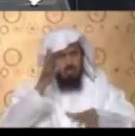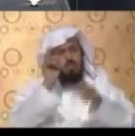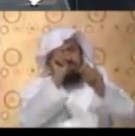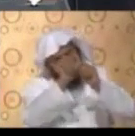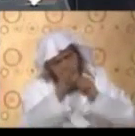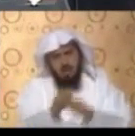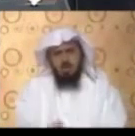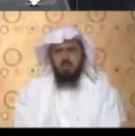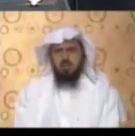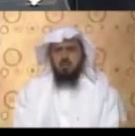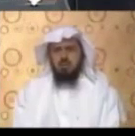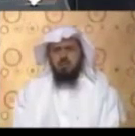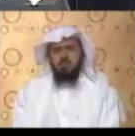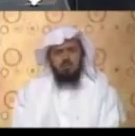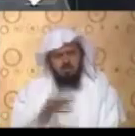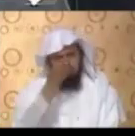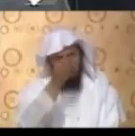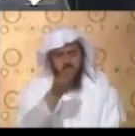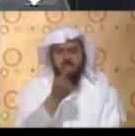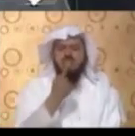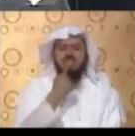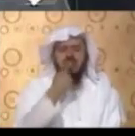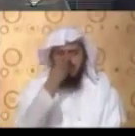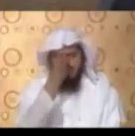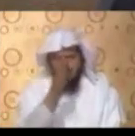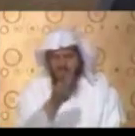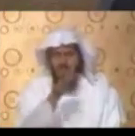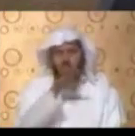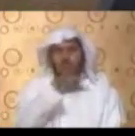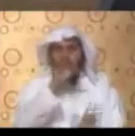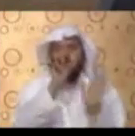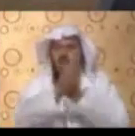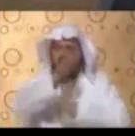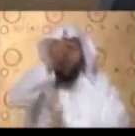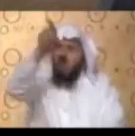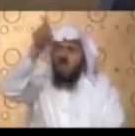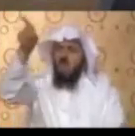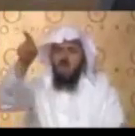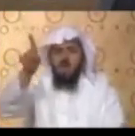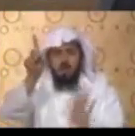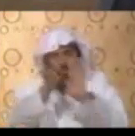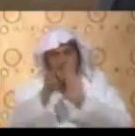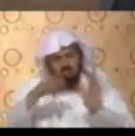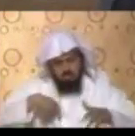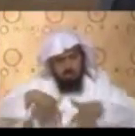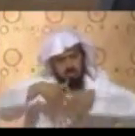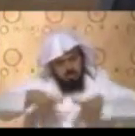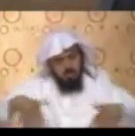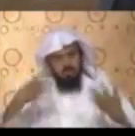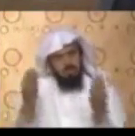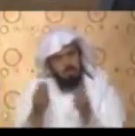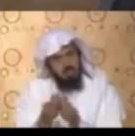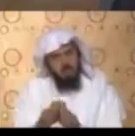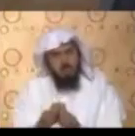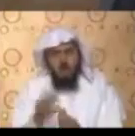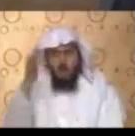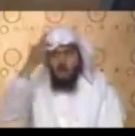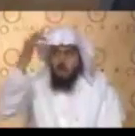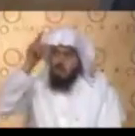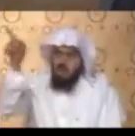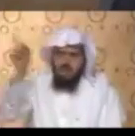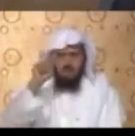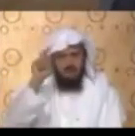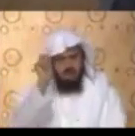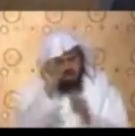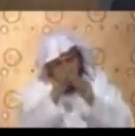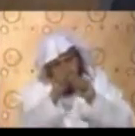وناصحه، انصحه وقل له هذا لا يجوز لك الوقوع في أعراض المسلمين عموما والعلماء خصوصا،